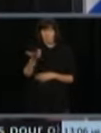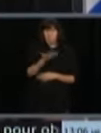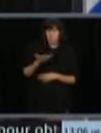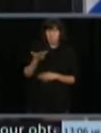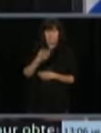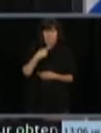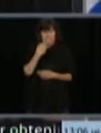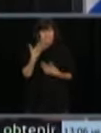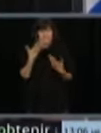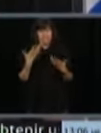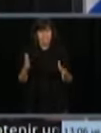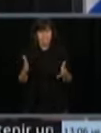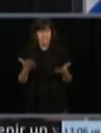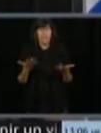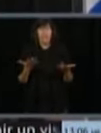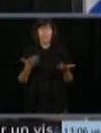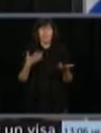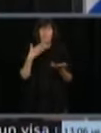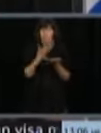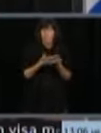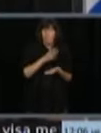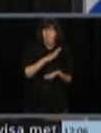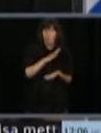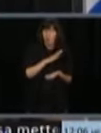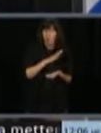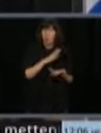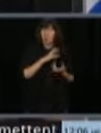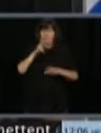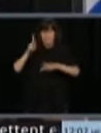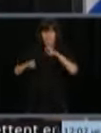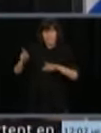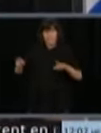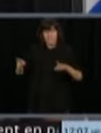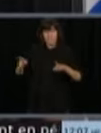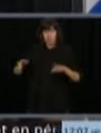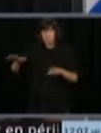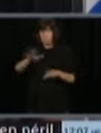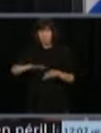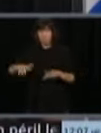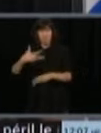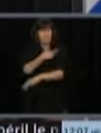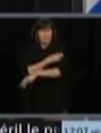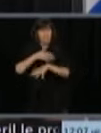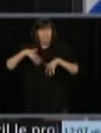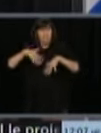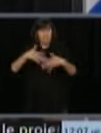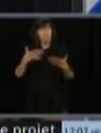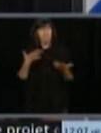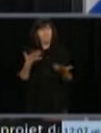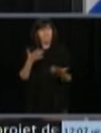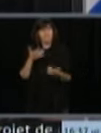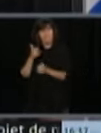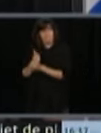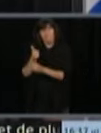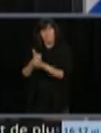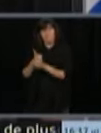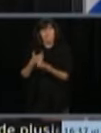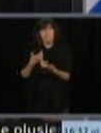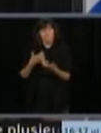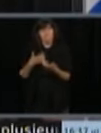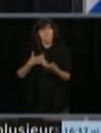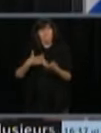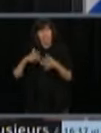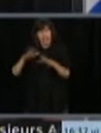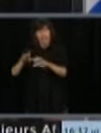que les personnes qui sont pas vaccinées, c'est la majorité des gens qui se retrouvent avec le virus, puis qui se retrouvent